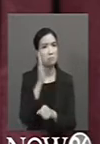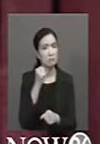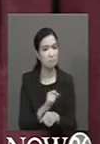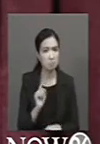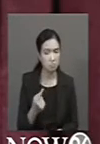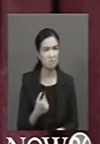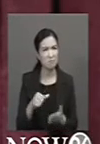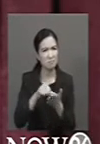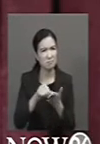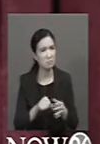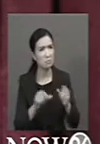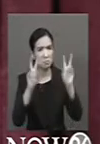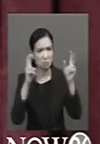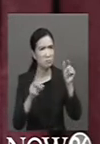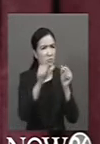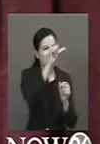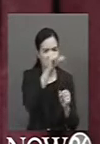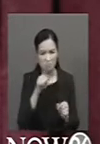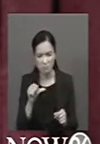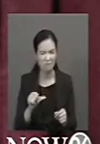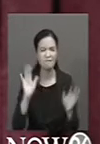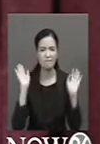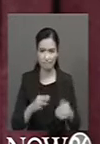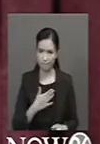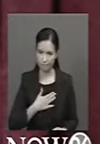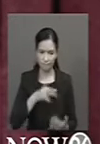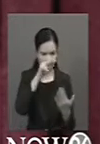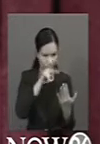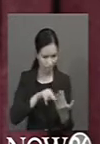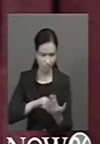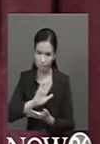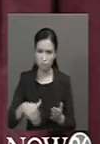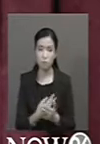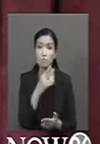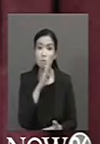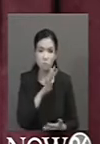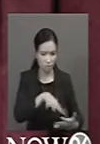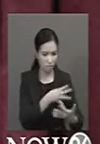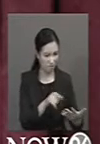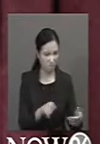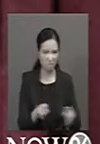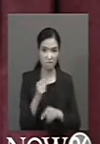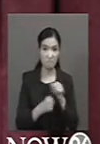วแผนงานโครงการเดิมผมจะดูทั้งหมดนะจะตรวจทอทั้งหมดถ้ามันเหมือนกับปีที่แล้วนะฉีกทิ้งทันที